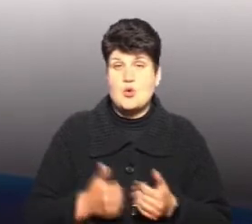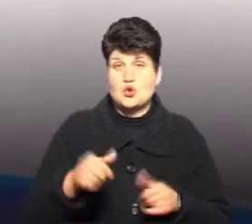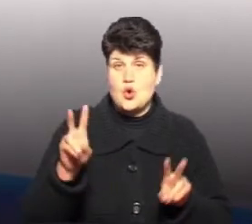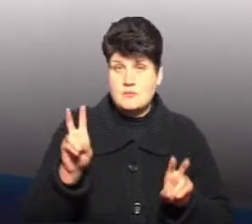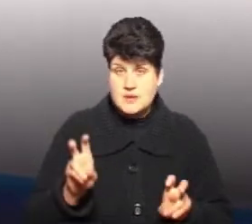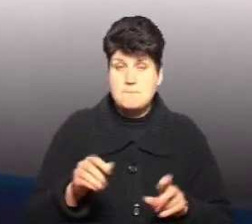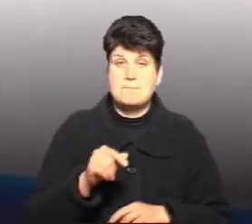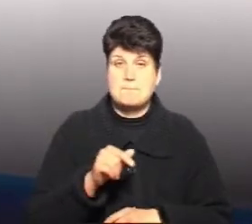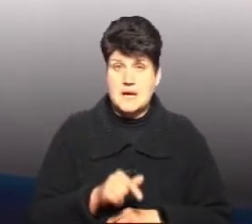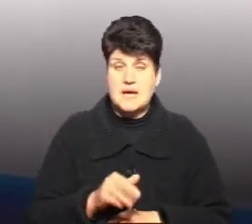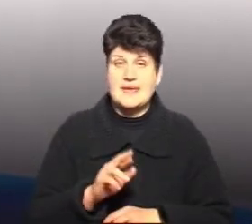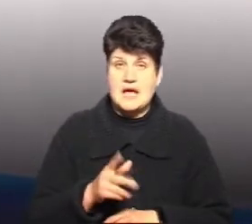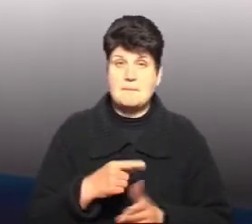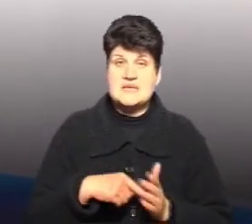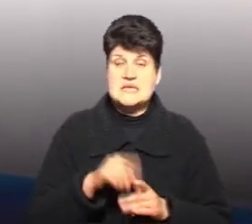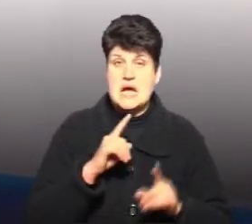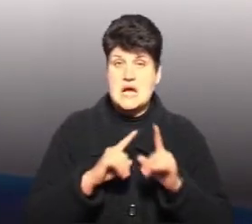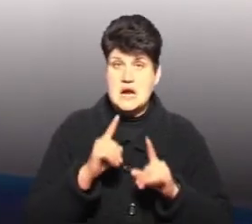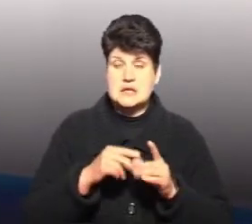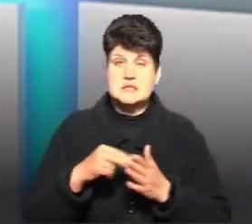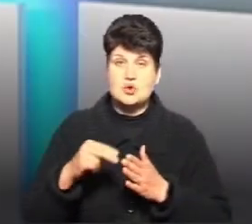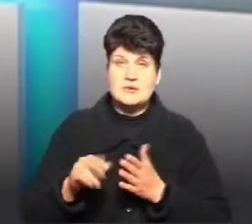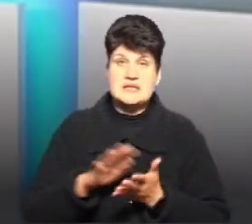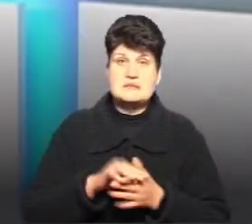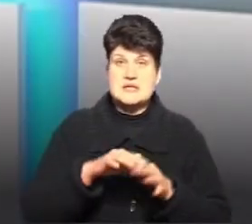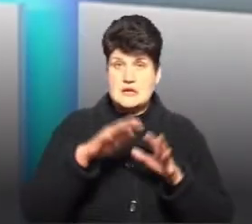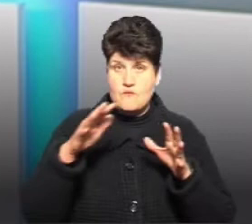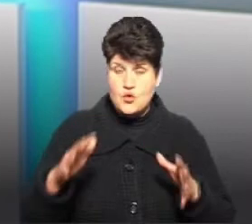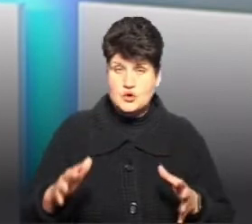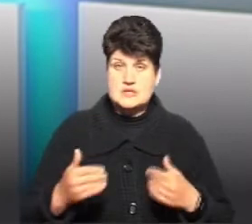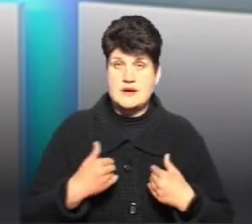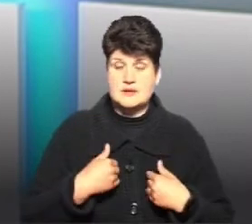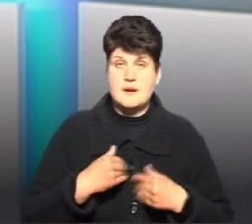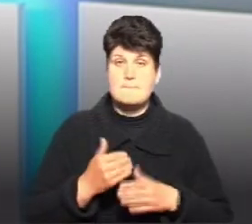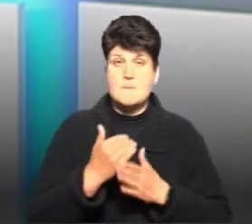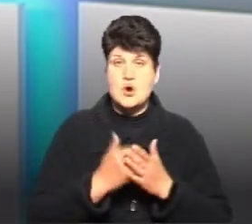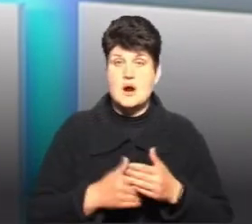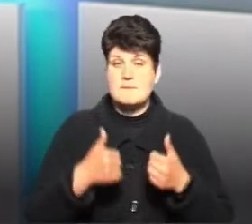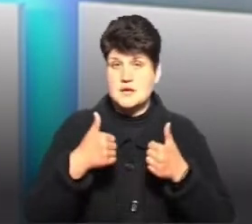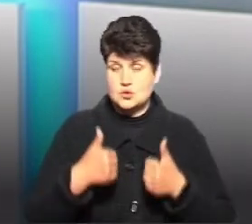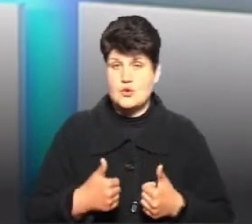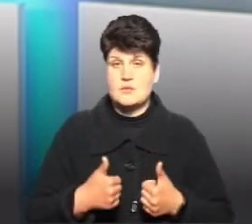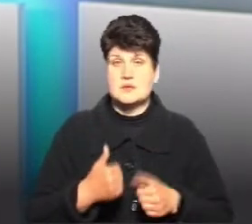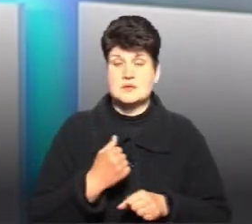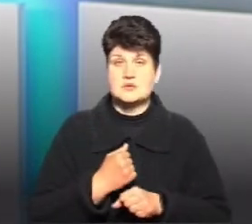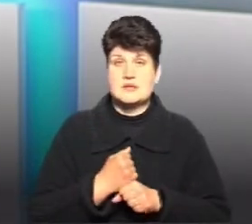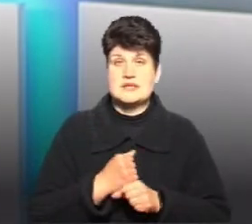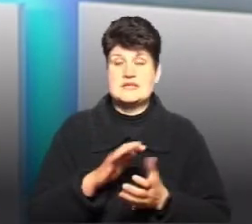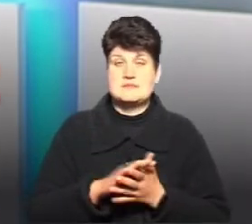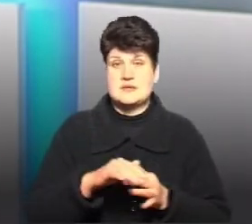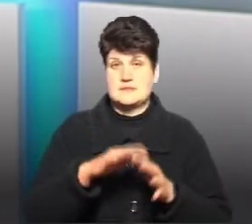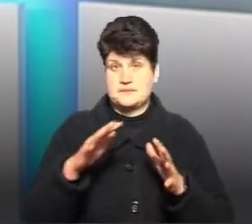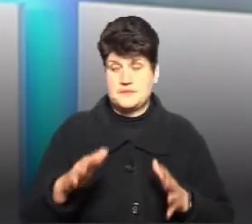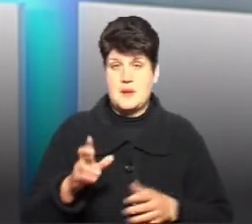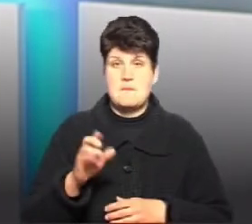як міська рада закупили сміттєвози, а нам програма «Добре» закупила баки сміттєві. Так. Тобто, і це ми